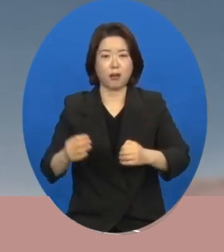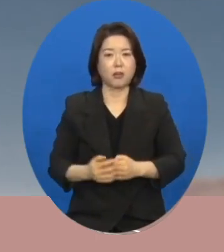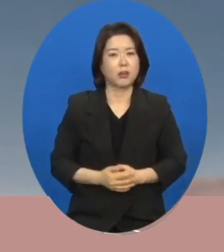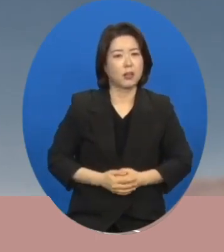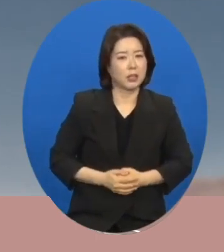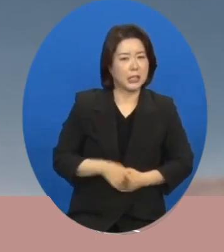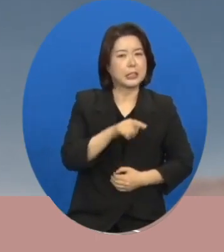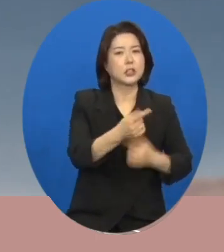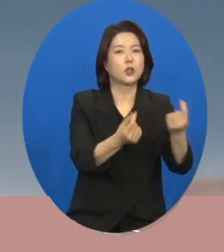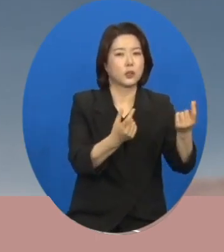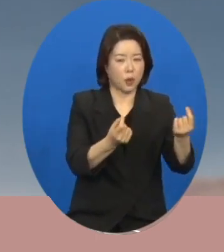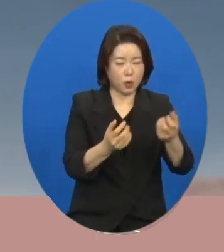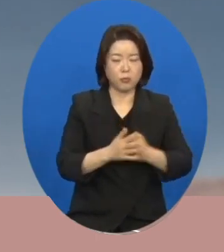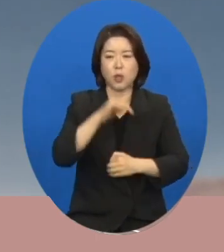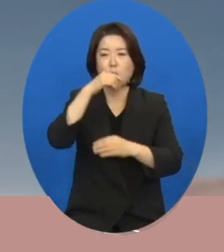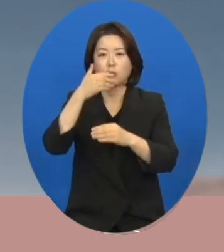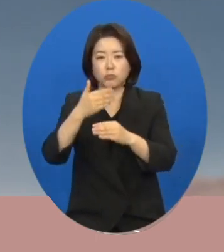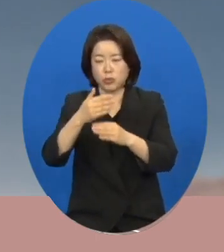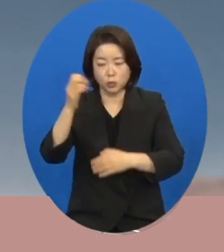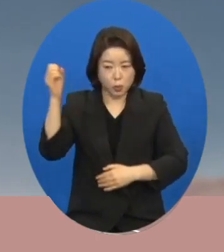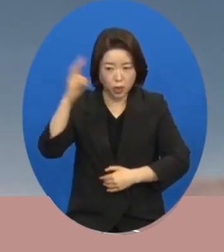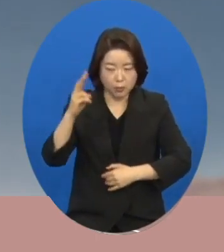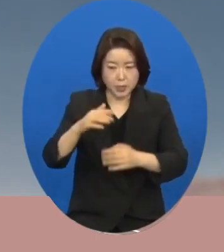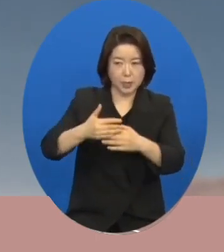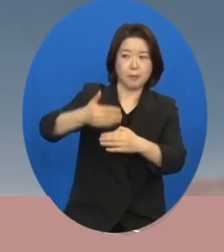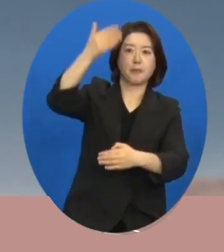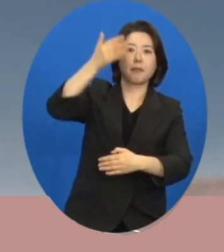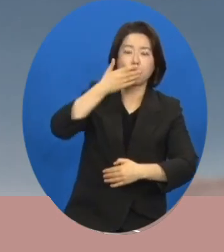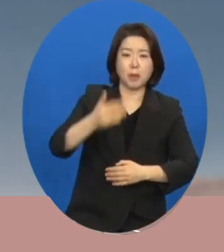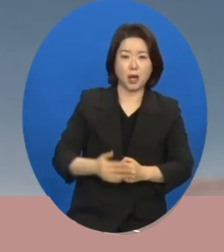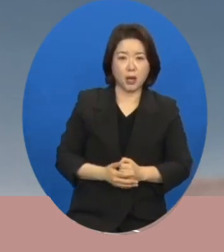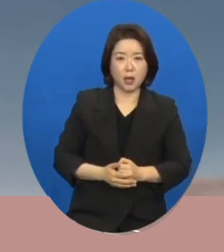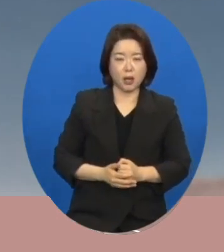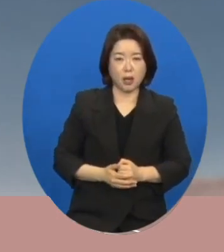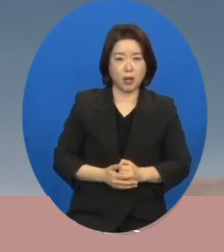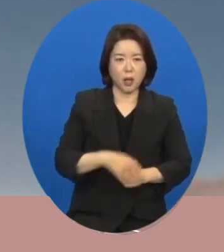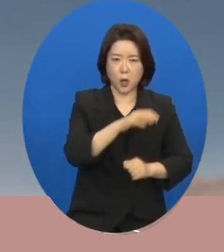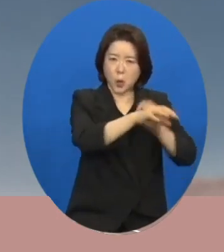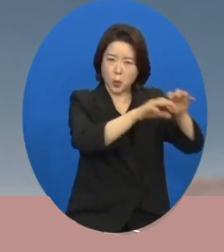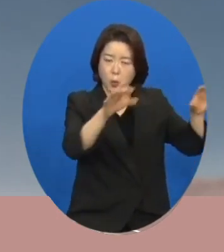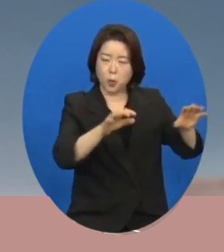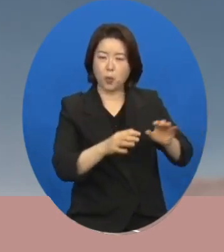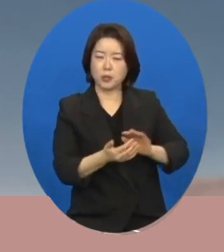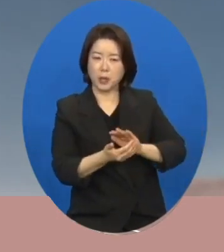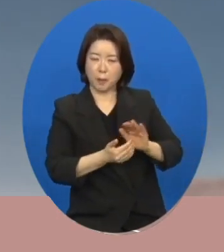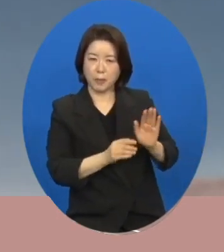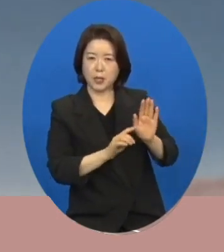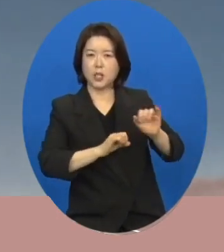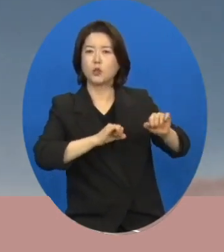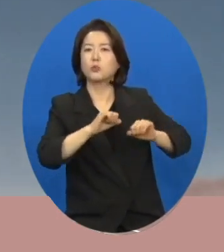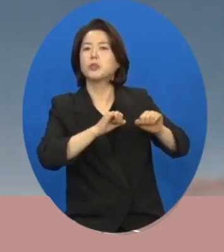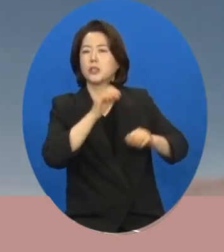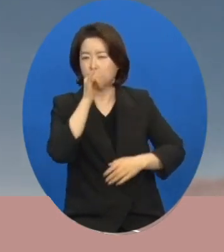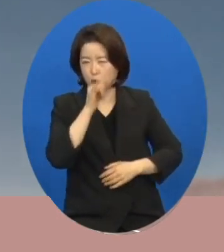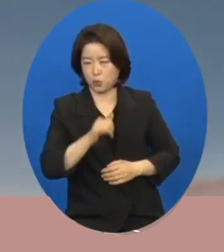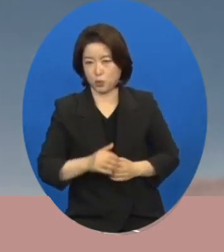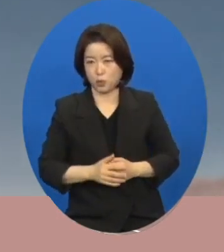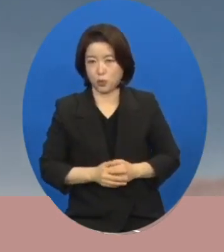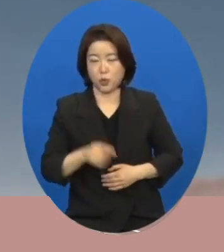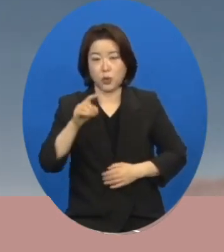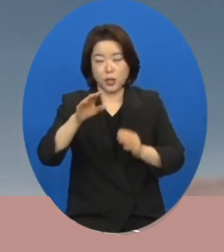북한도 갑자기 열릴 수 있다는 거예요 곳곳에서 사인들이 있습니다 그러니까 그때 주님께서 말씀하시면서